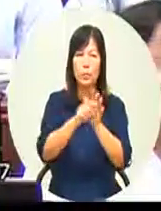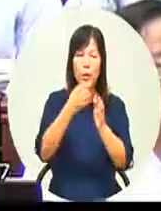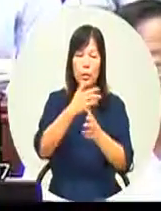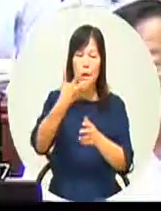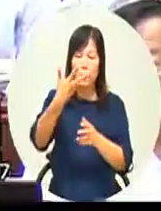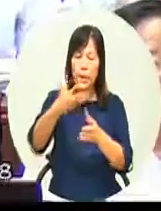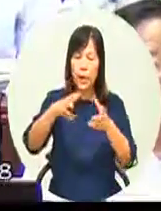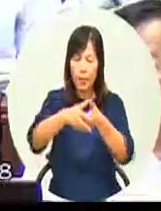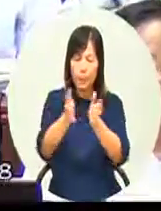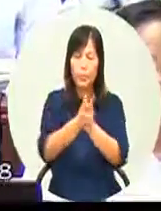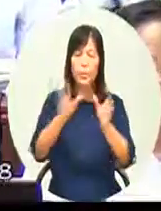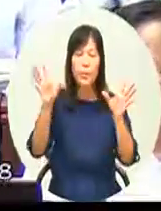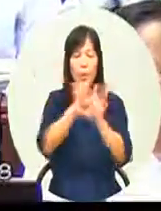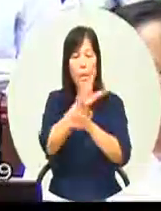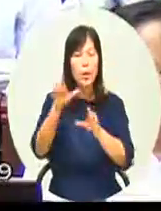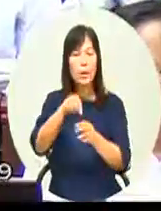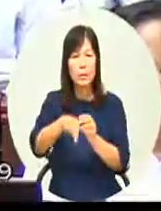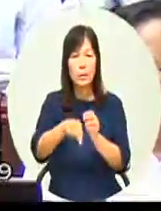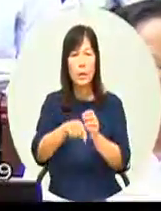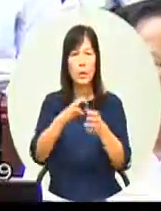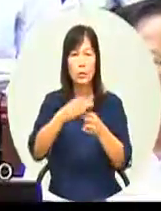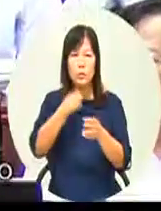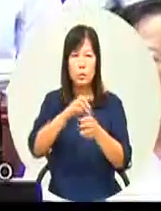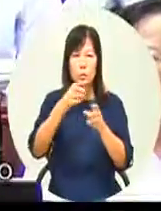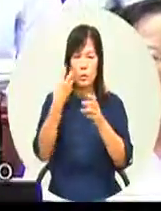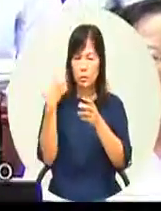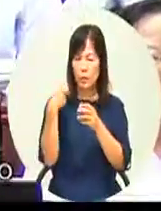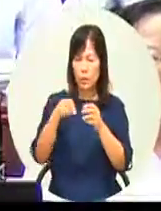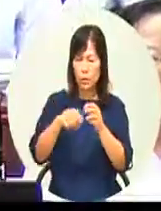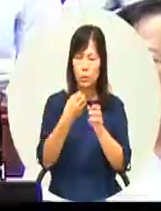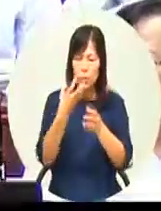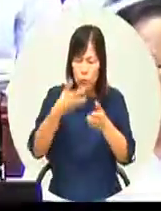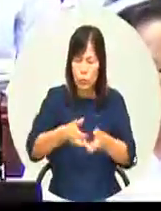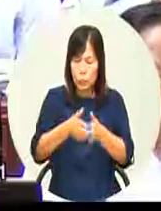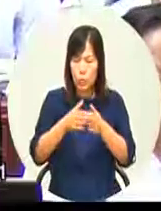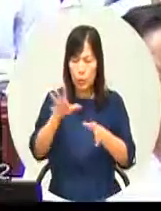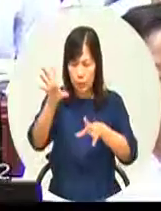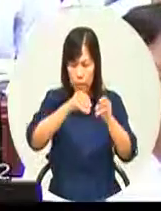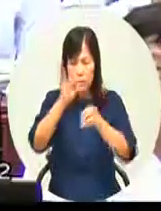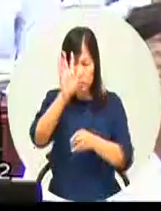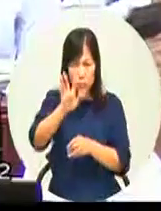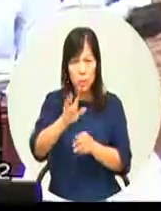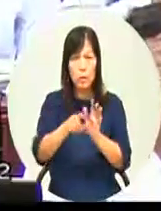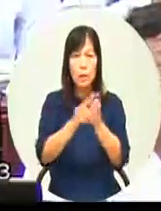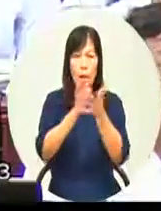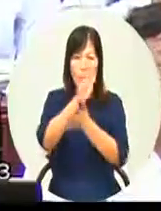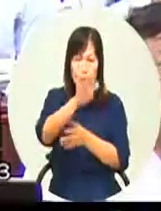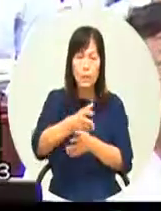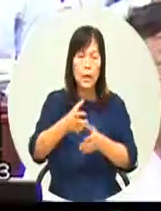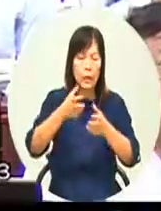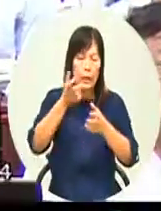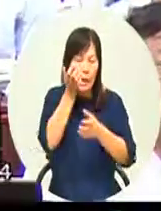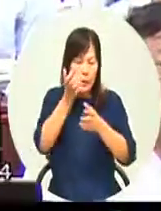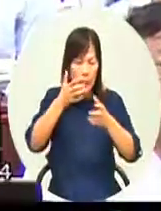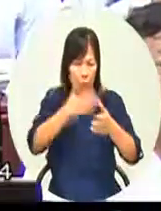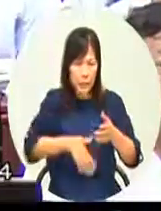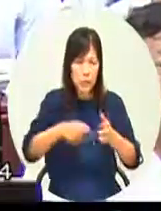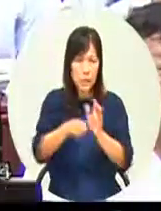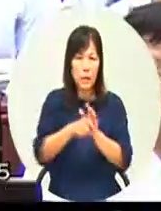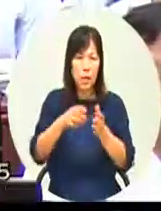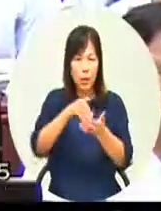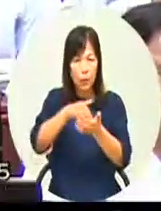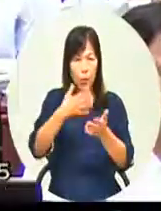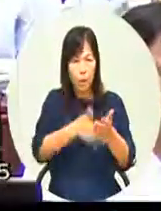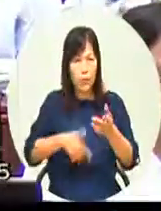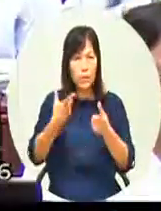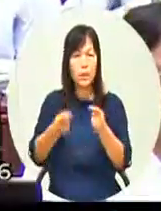音，所以我想这些都是我们在地很重要的观光资源。所以我想未来包括硬体跟软体的部分，我们也希望南